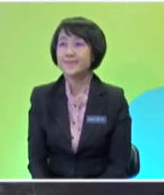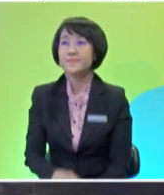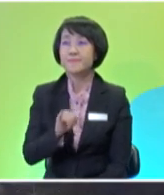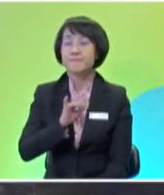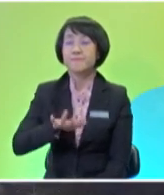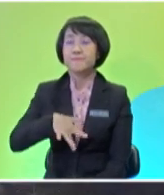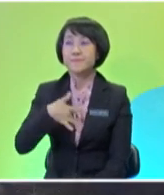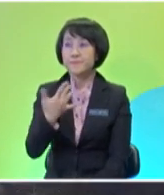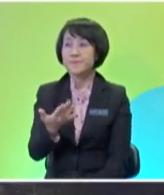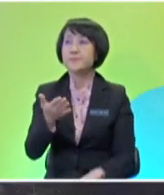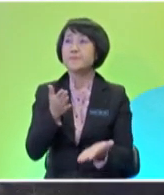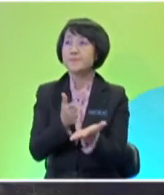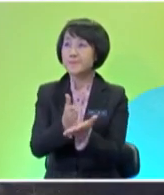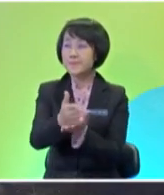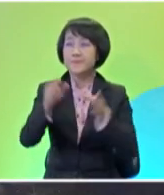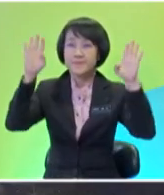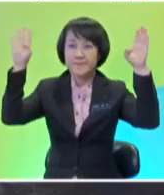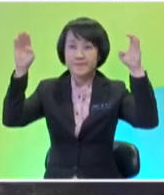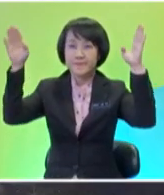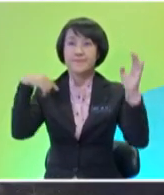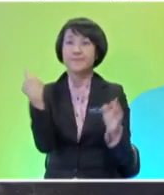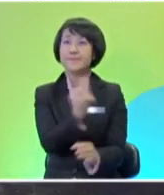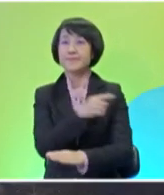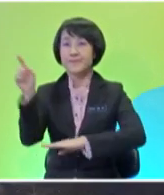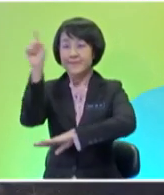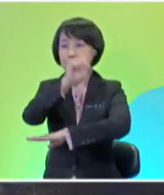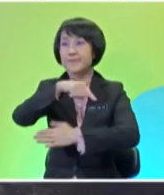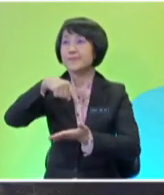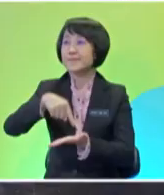kita teruskan mata pelajaran kita hari ini